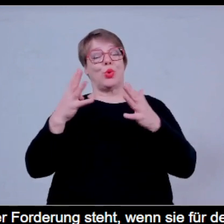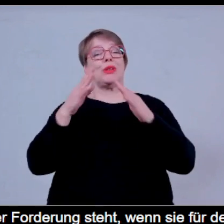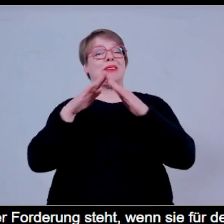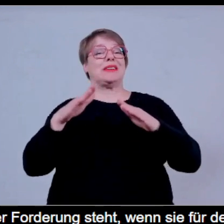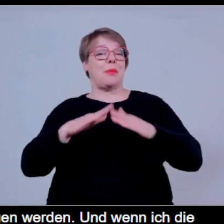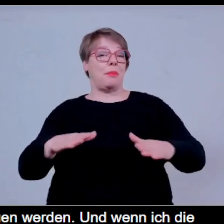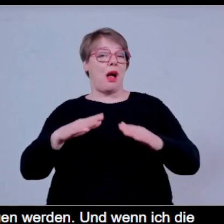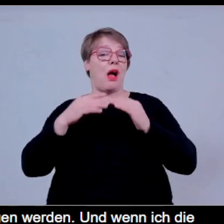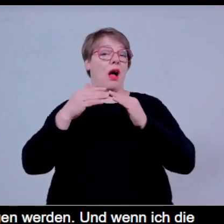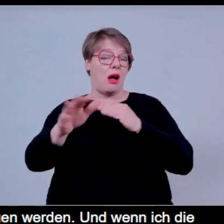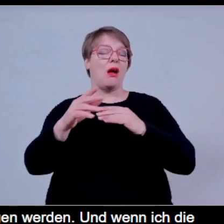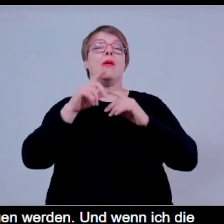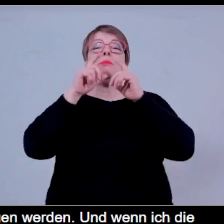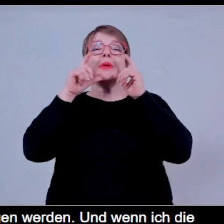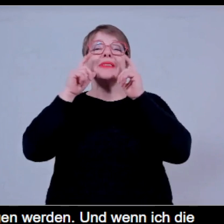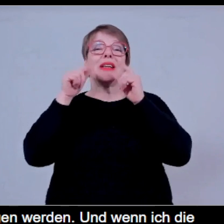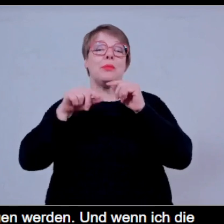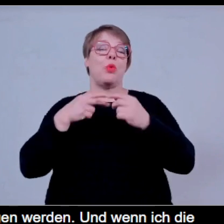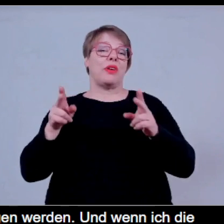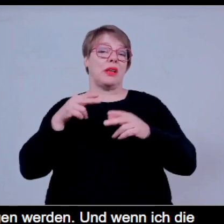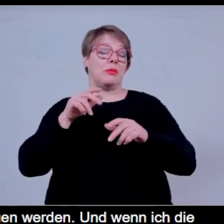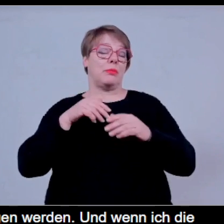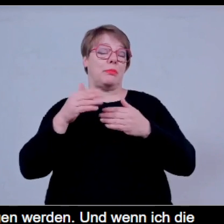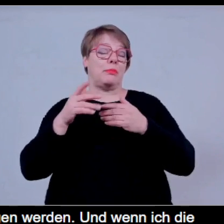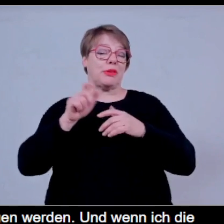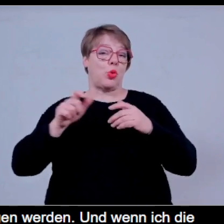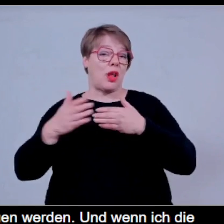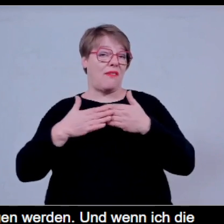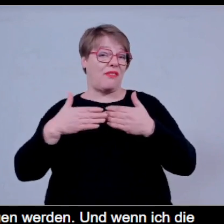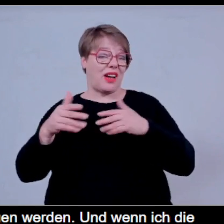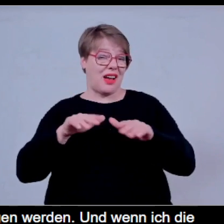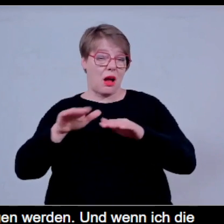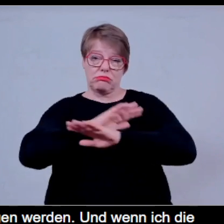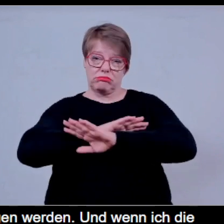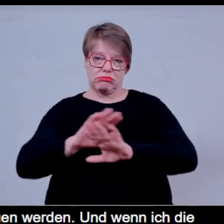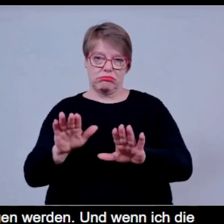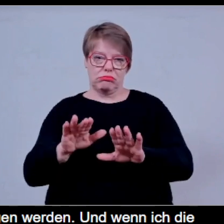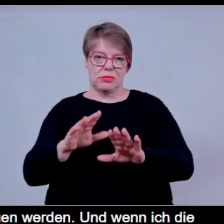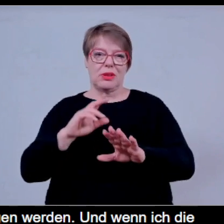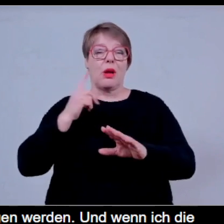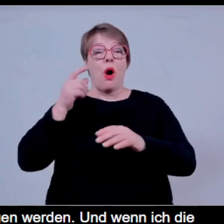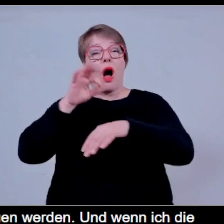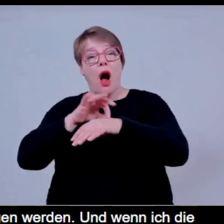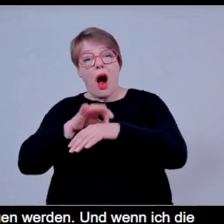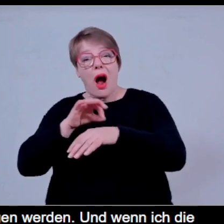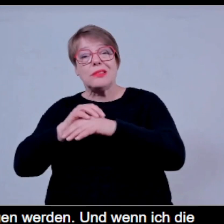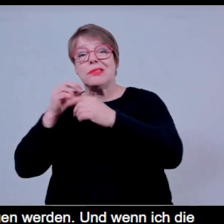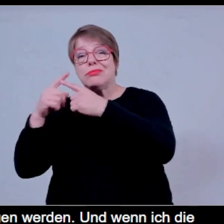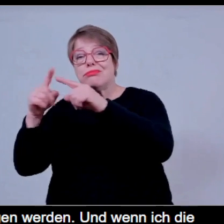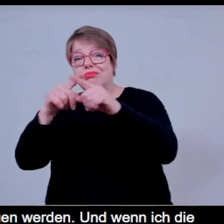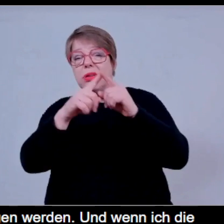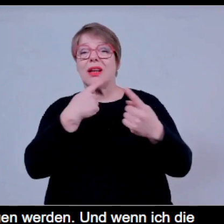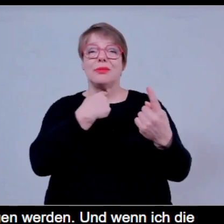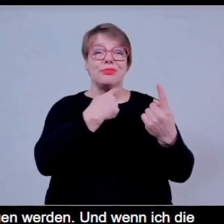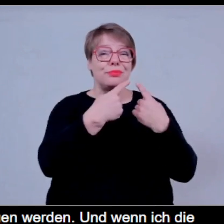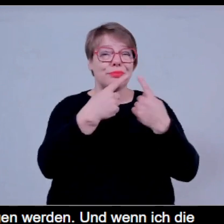knüpfen. Aber wir werden auch deutlich machen, dass die Maske ein wichtiges Instrument bleibt, um sich selber zu schützen und andere zu schützen.